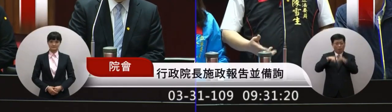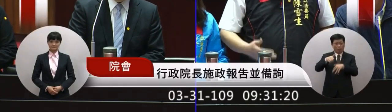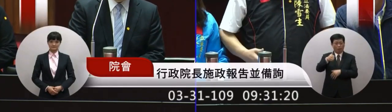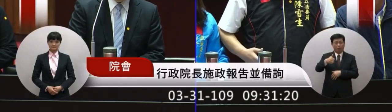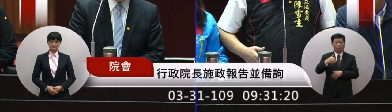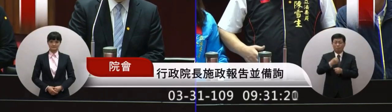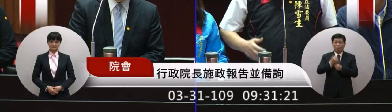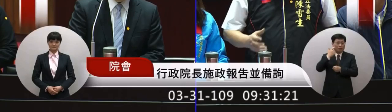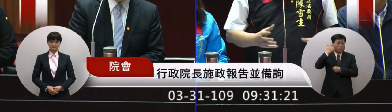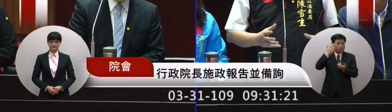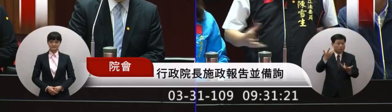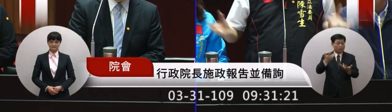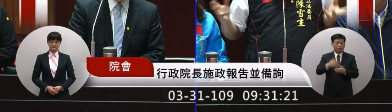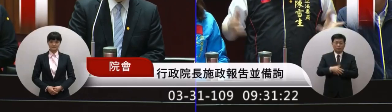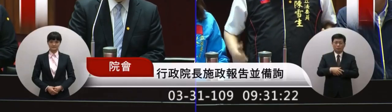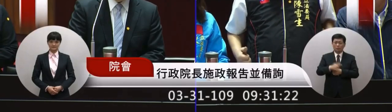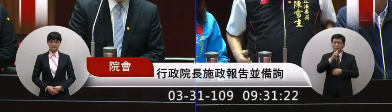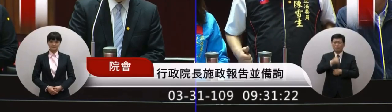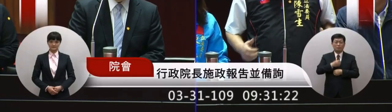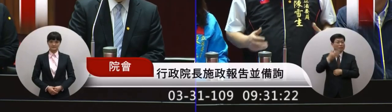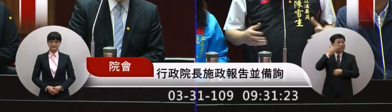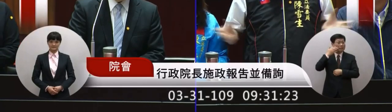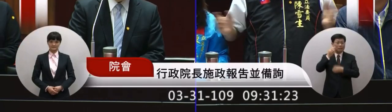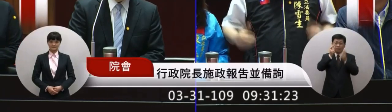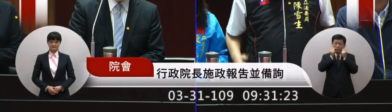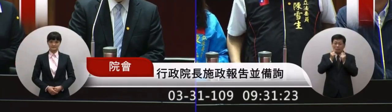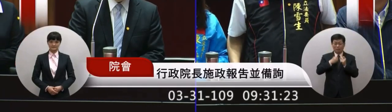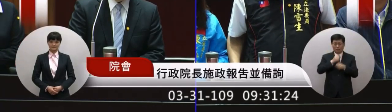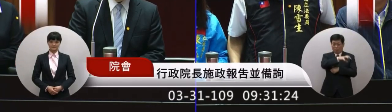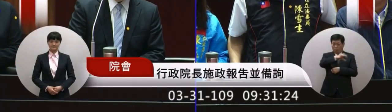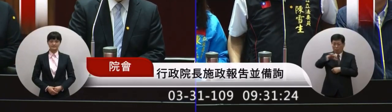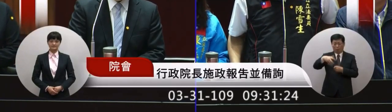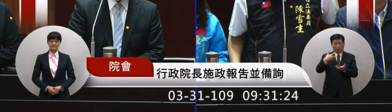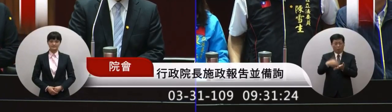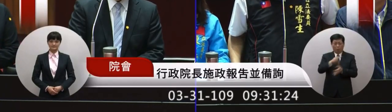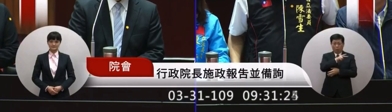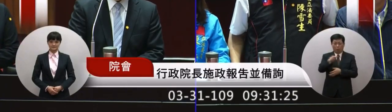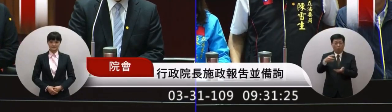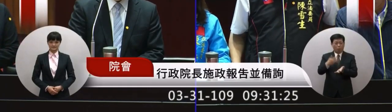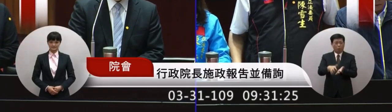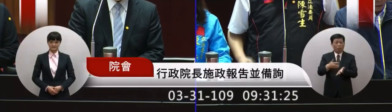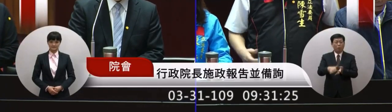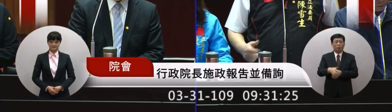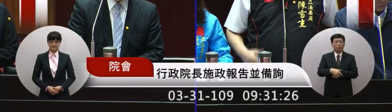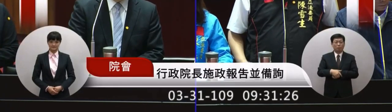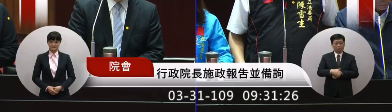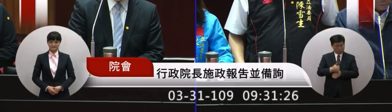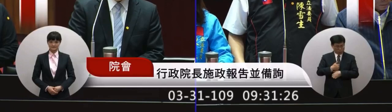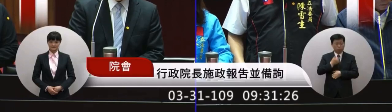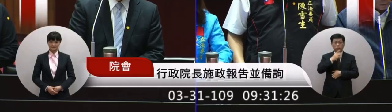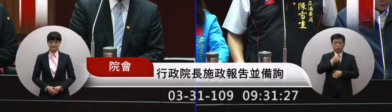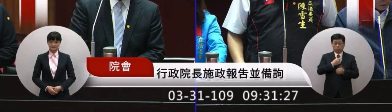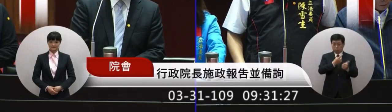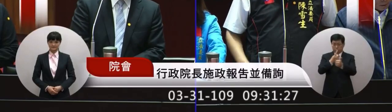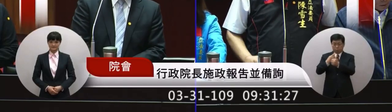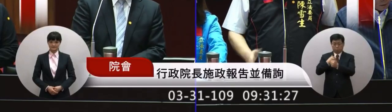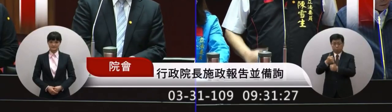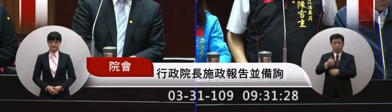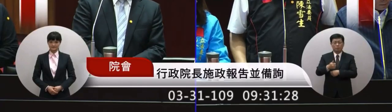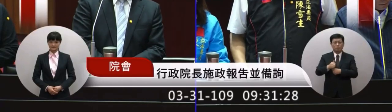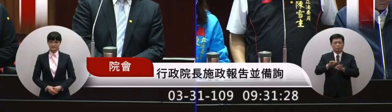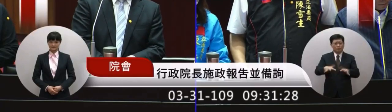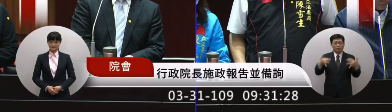我们马祖你看看什么蓝眼泪啊，到处都是蓝眼泪，现在啊非常啊、哦、是已经成为时尚